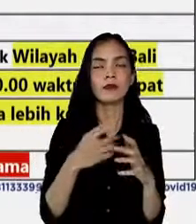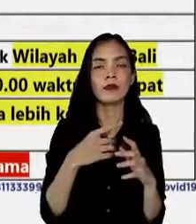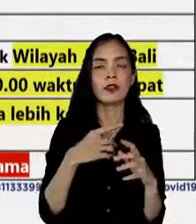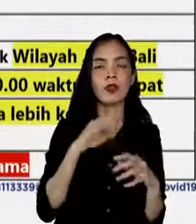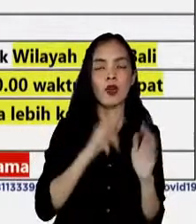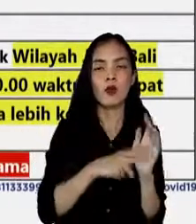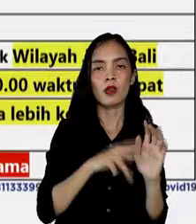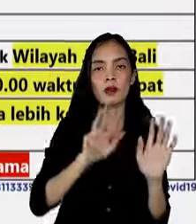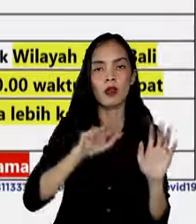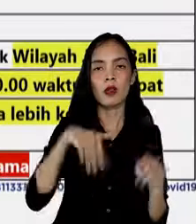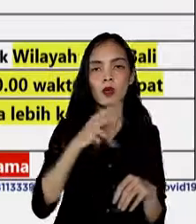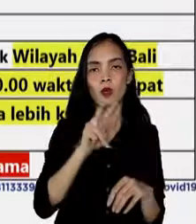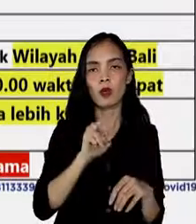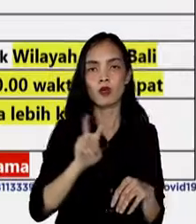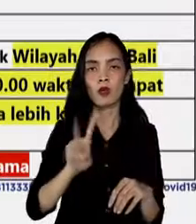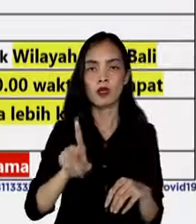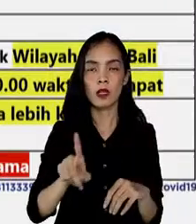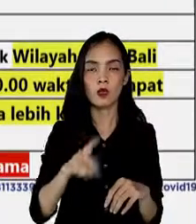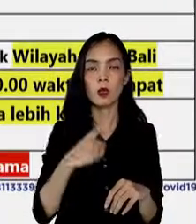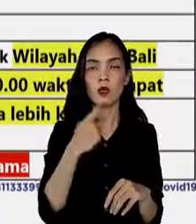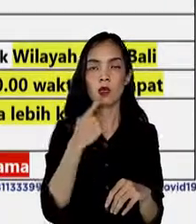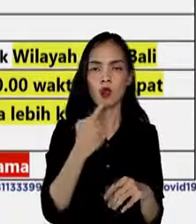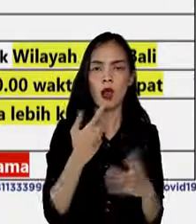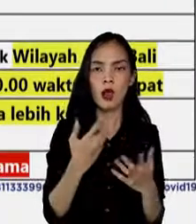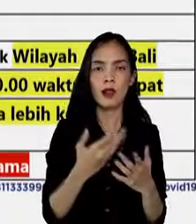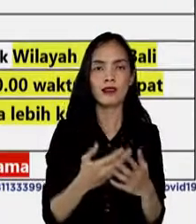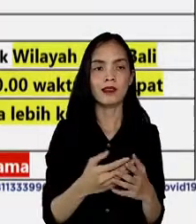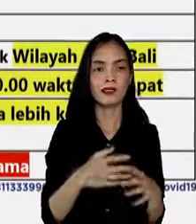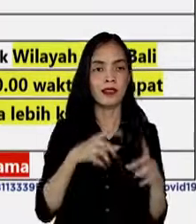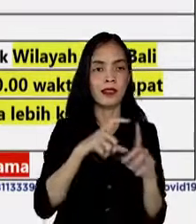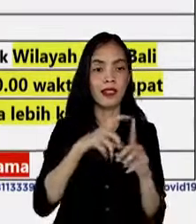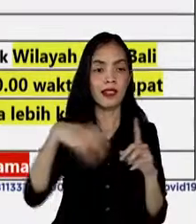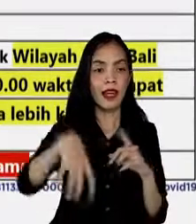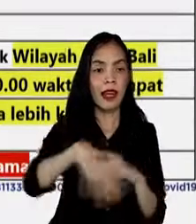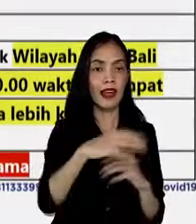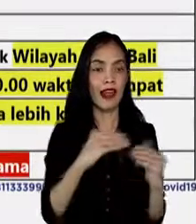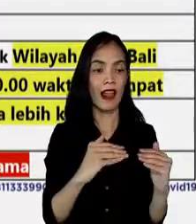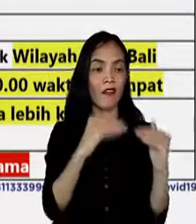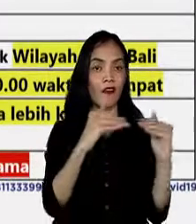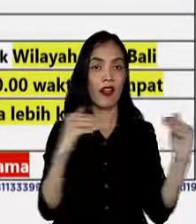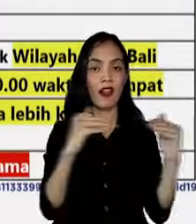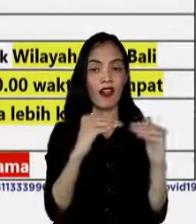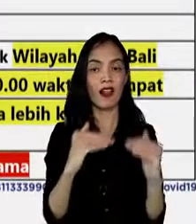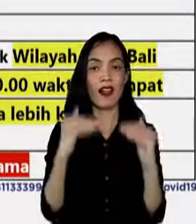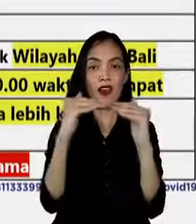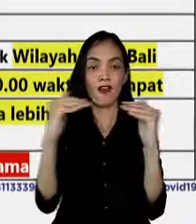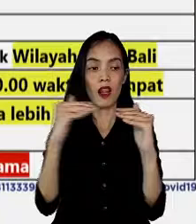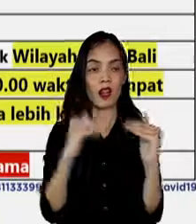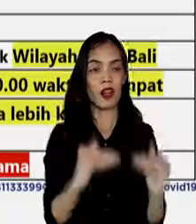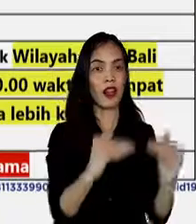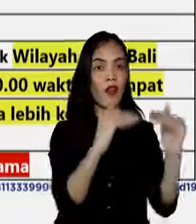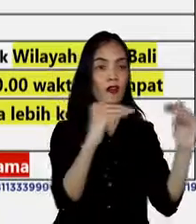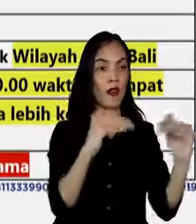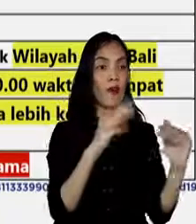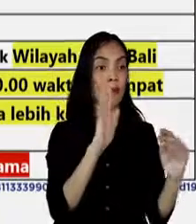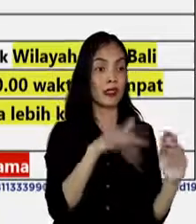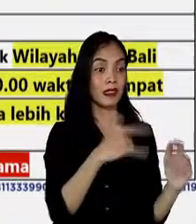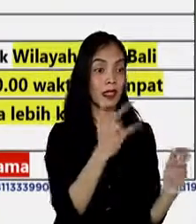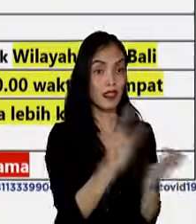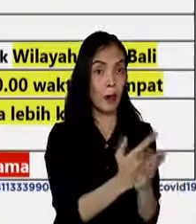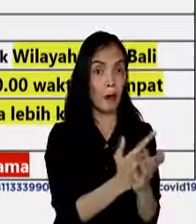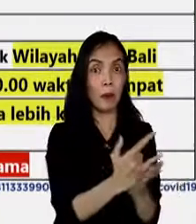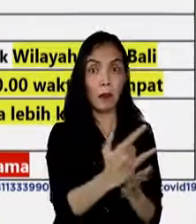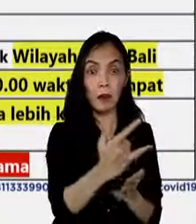2021 terkait dengan perkembangan level daerah di wilayah non Jawa Bali yang belum berubah maka